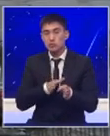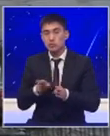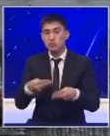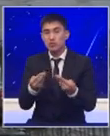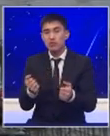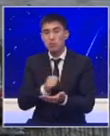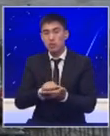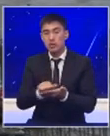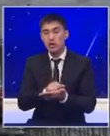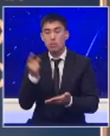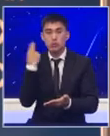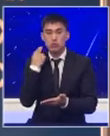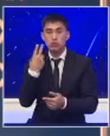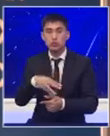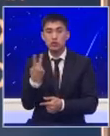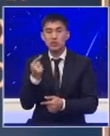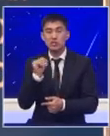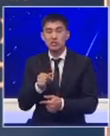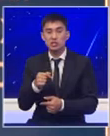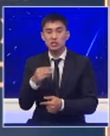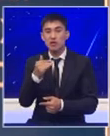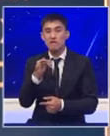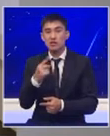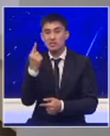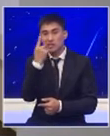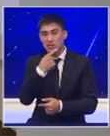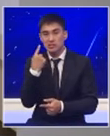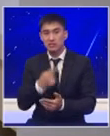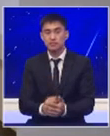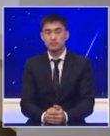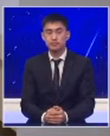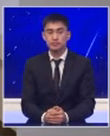материалы по задолженности 41 тысячи физических лиц